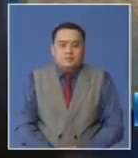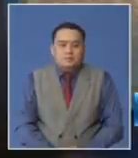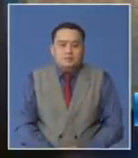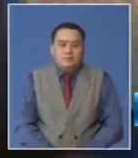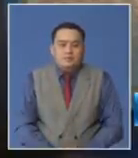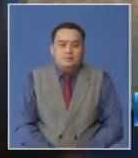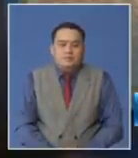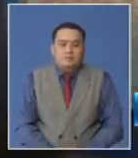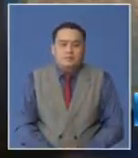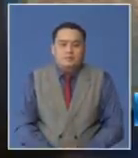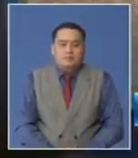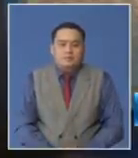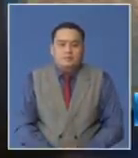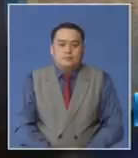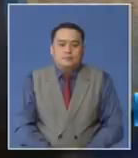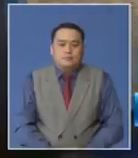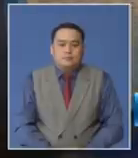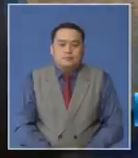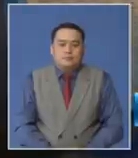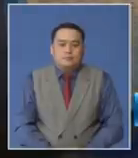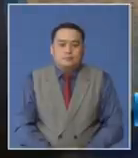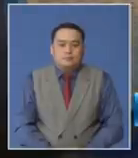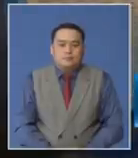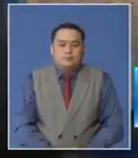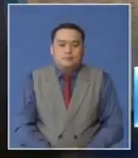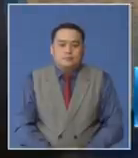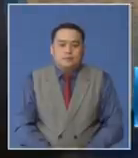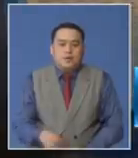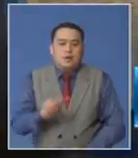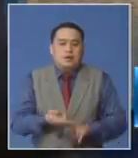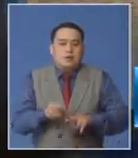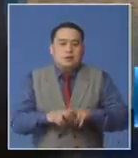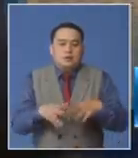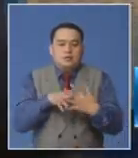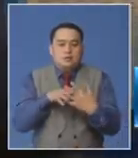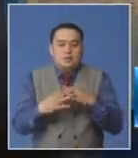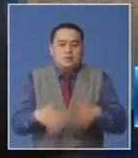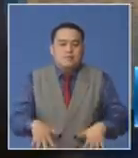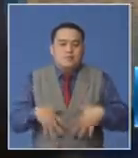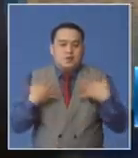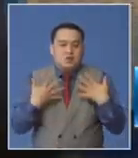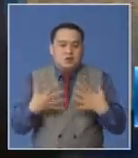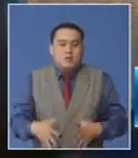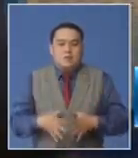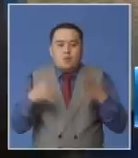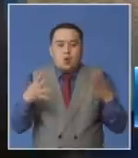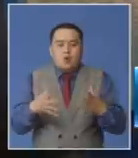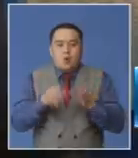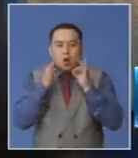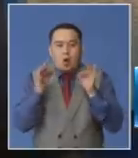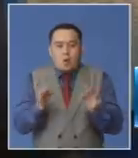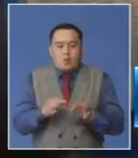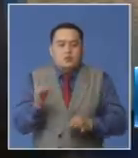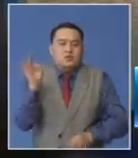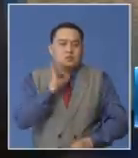танки на фермент этот роман себе этот семинар меня впечатлил мы многое узнали полученный опыт мы